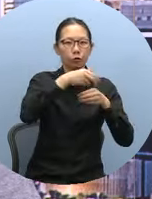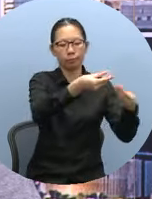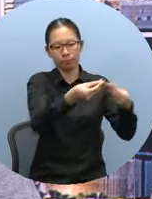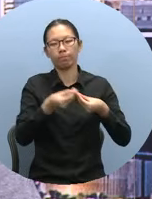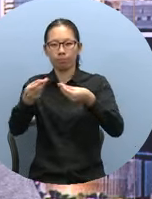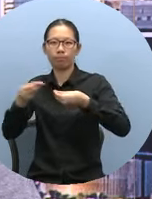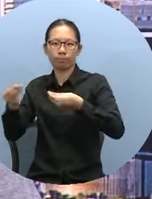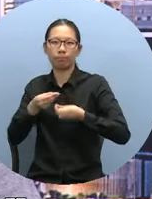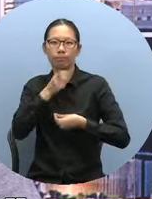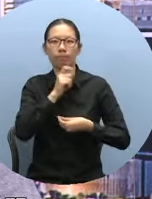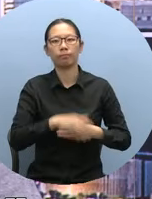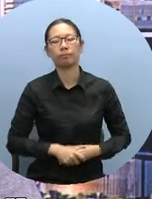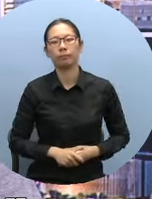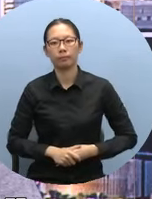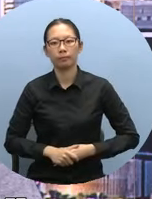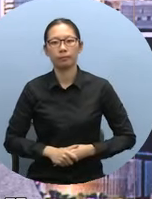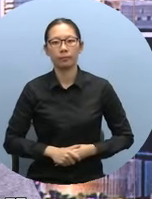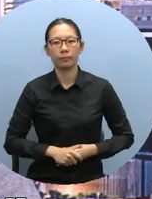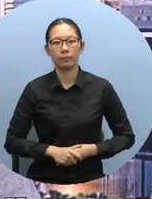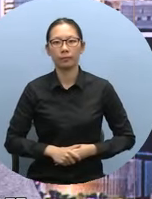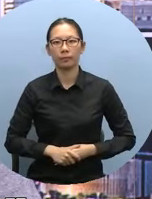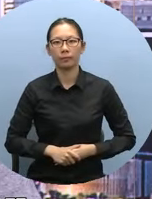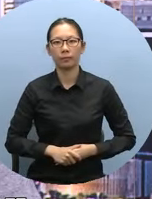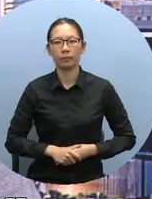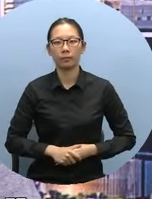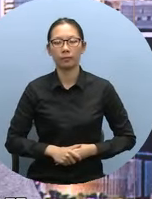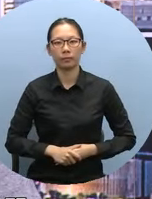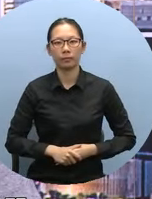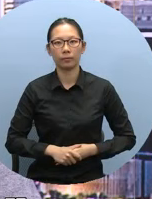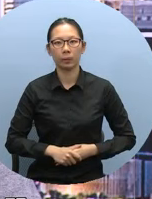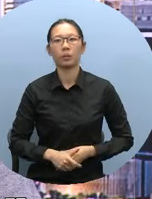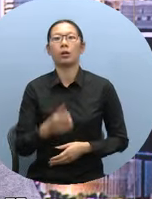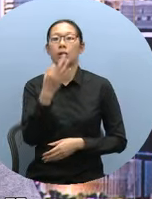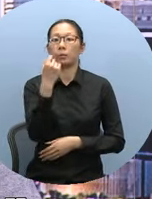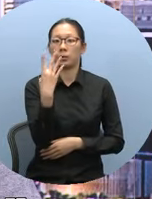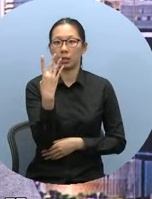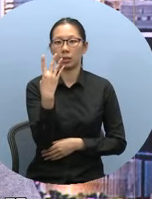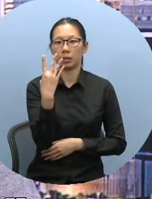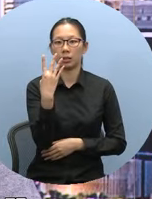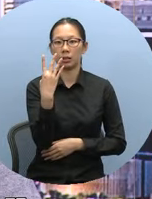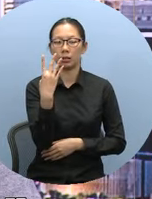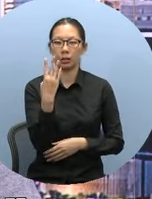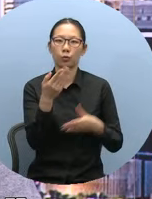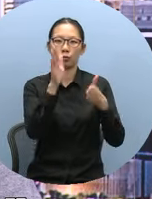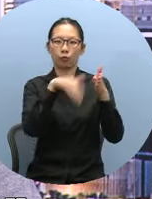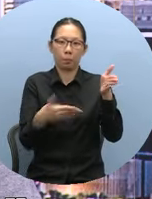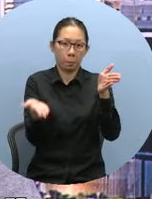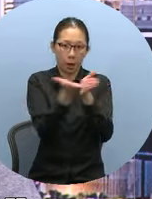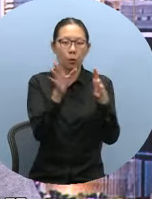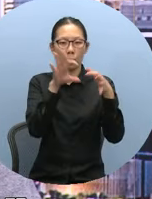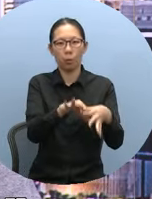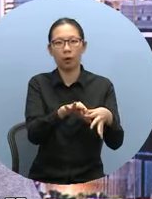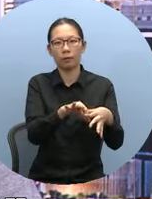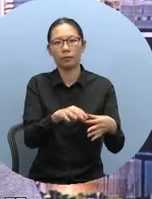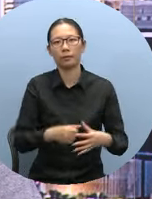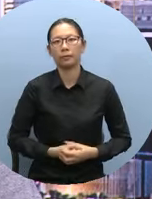結果翻嚟嘅。咁其中咧就係有我哋就錄得34宗咧係同葵涌貨櫃碼頭個案有關嘅